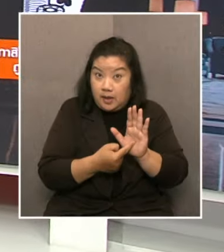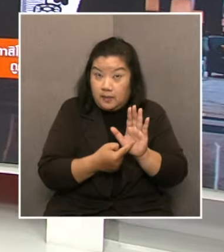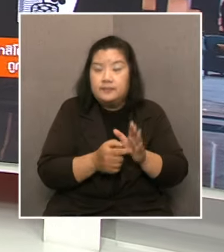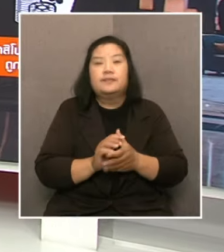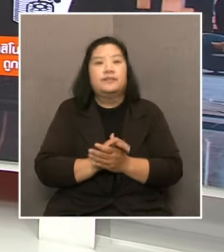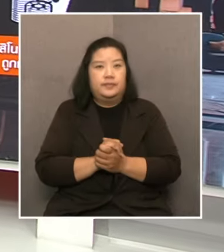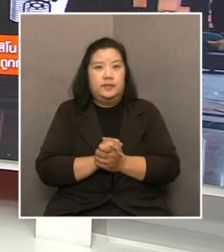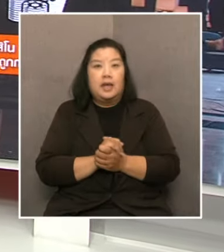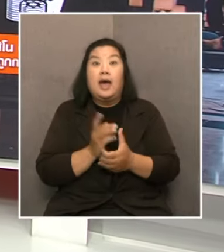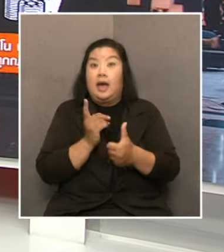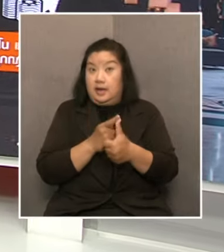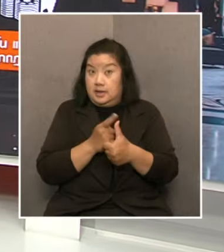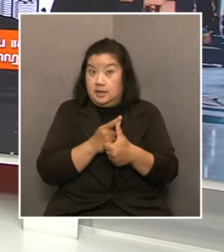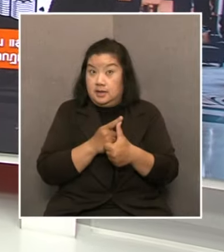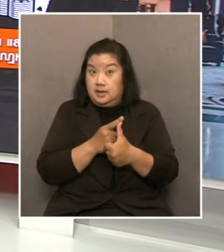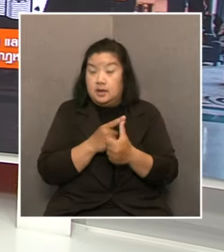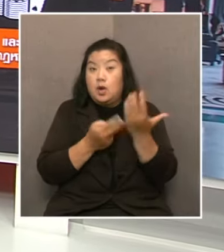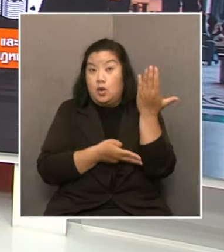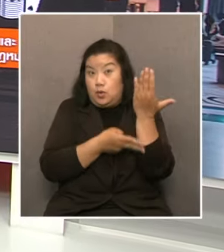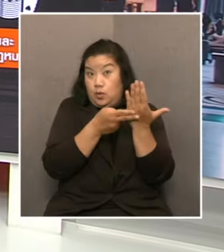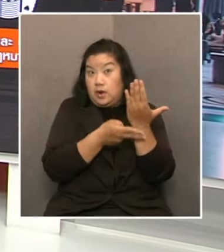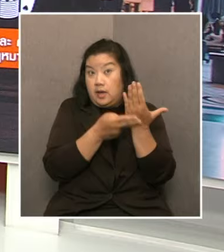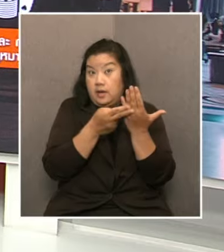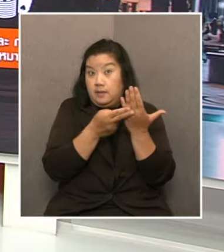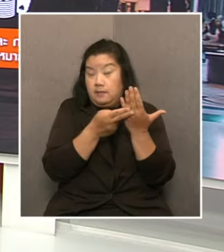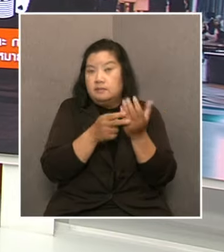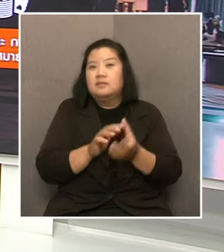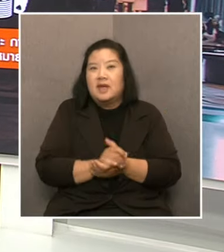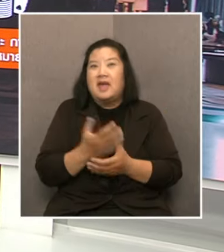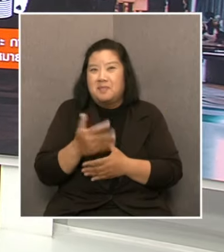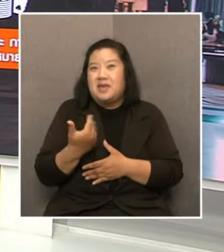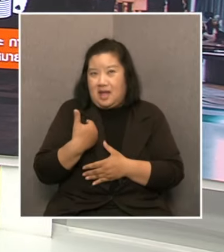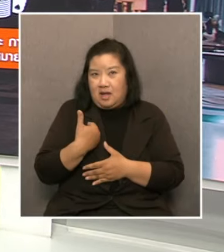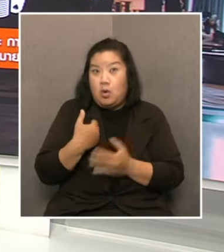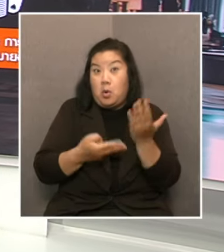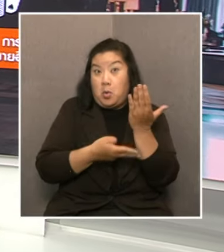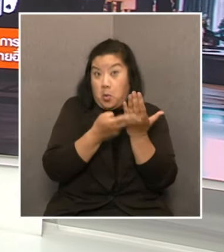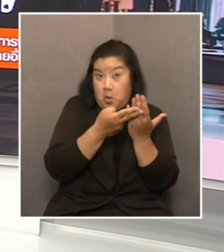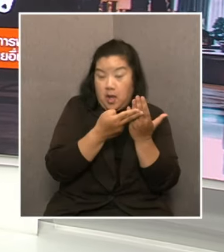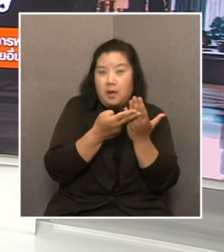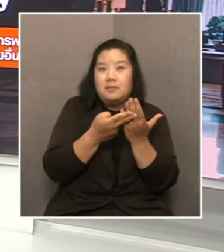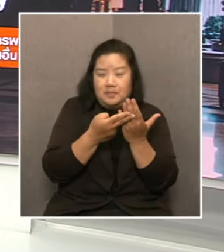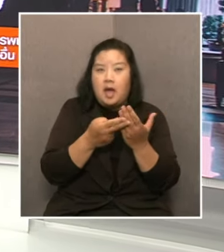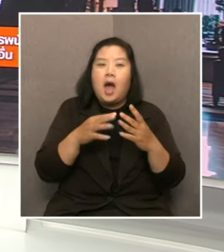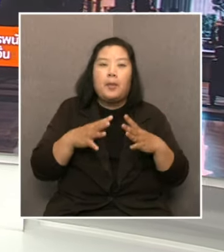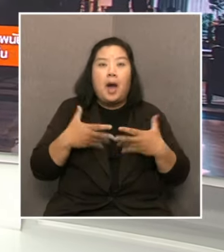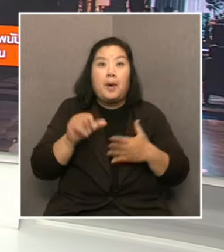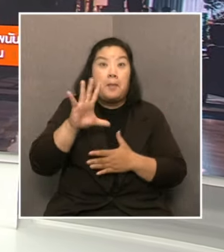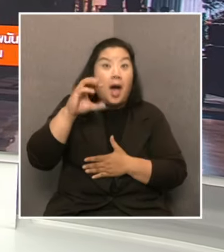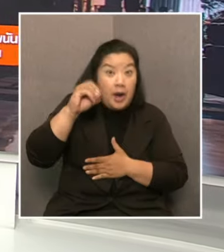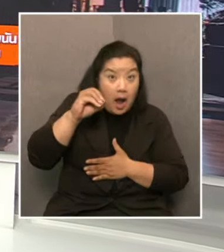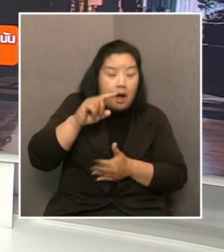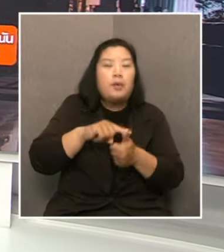เป็นโรงแรมนะครับหลายพื้นที่ก็มีการตั้งโรงแรมหรูนะเคียงคู่กันมากับห้างสรรพสินค้าโรงพยาบาล